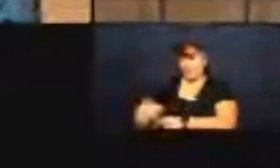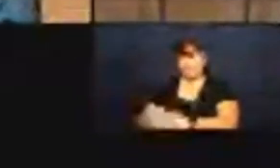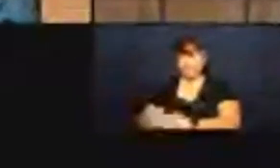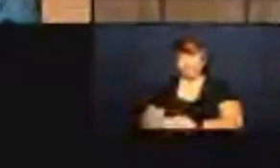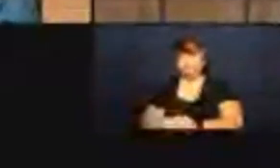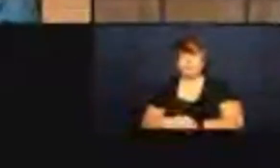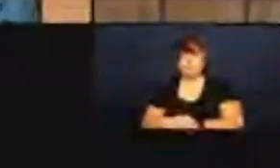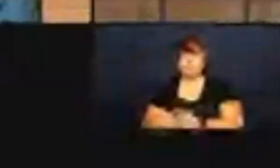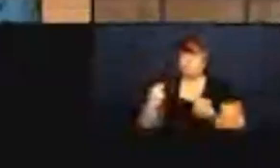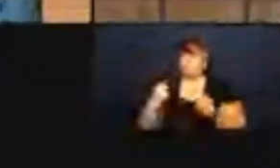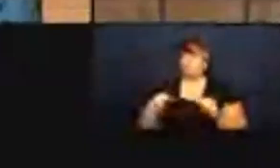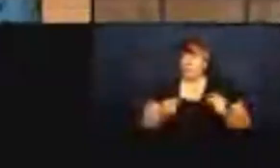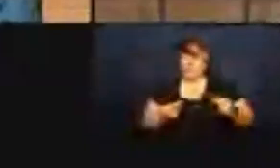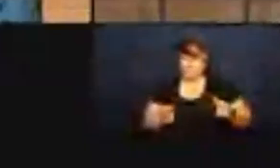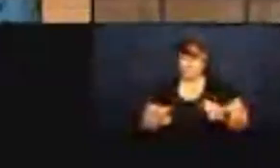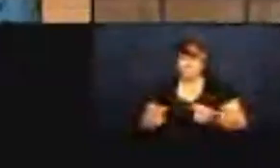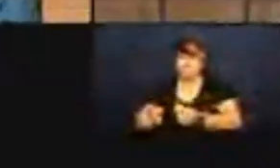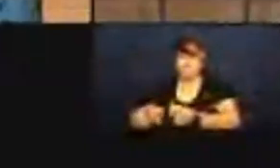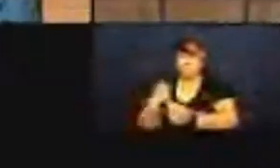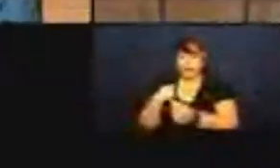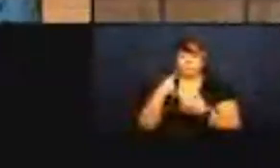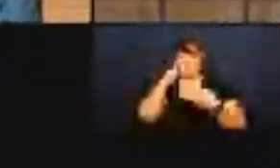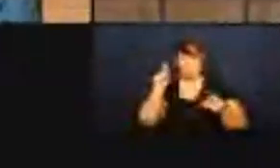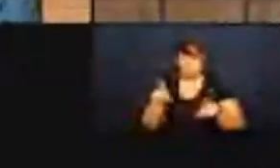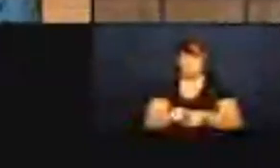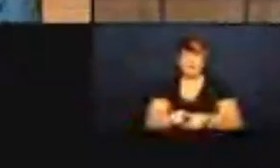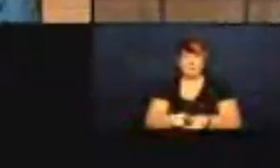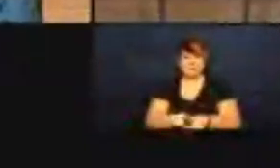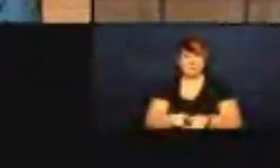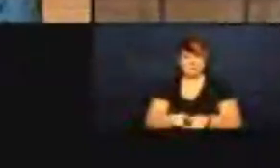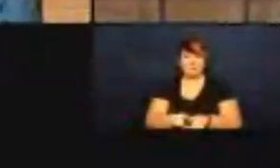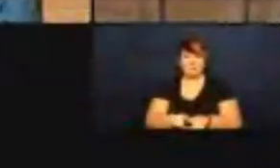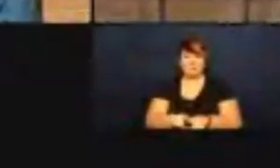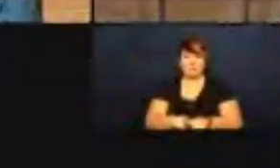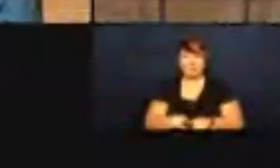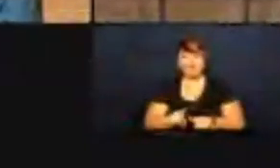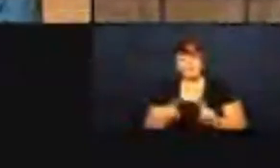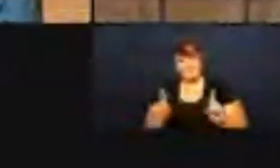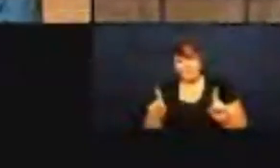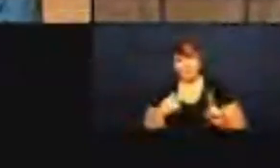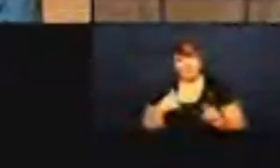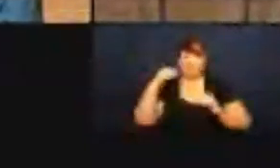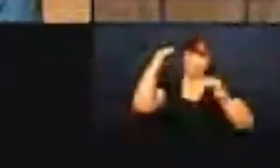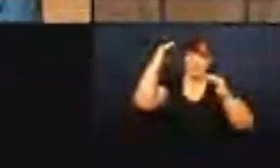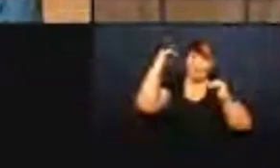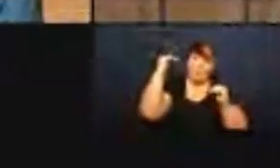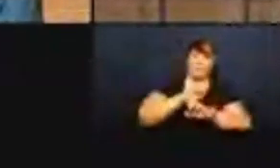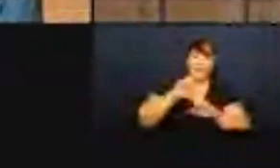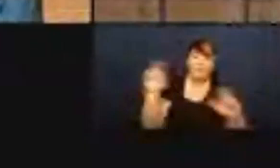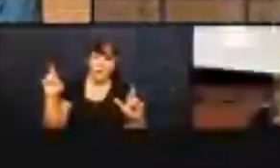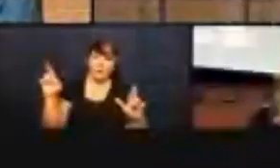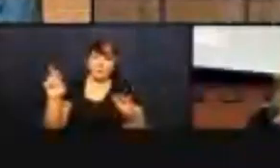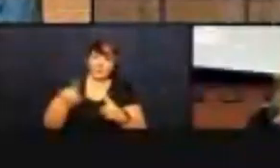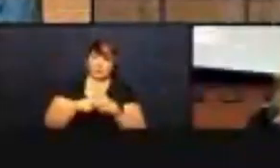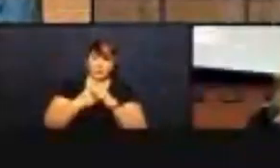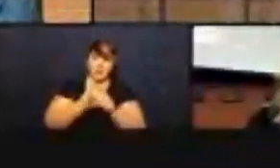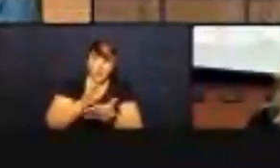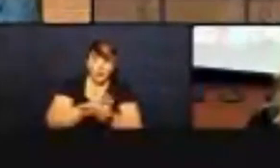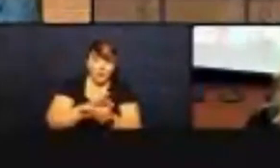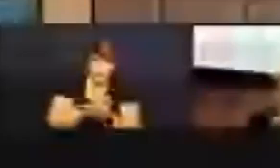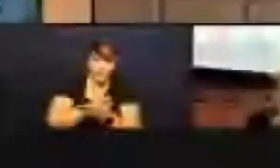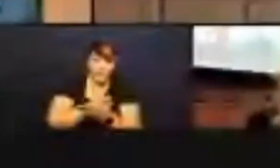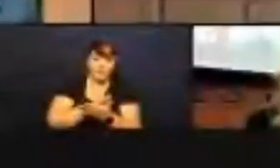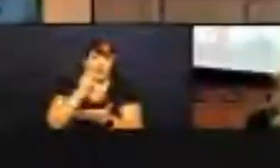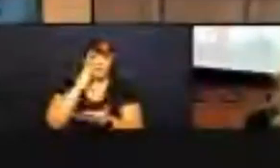walimu. Kwa hivyo tunafanya kazi kwa haraka kukamilisha mchakato huu na Amazon. Kwa